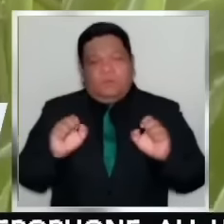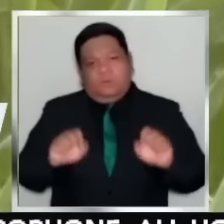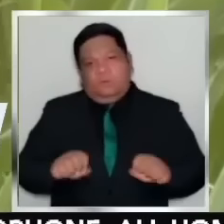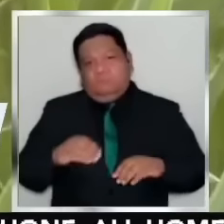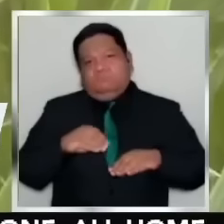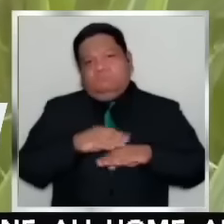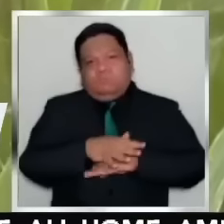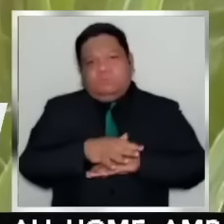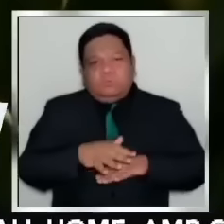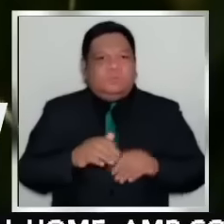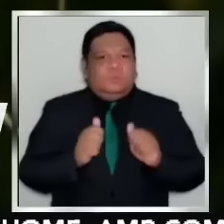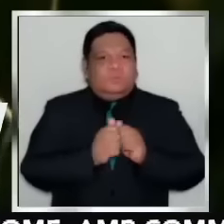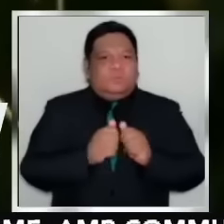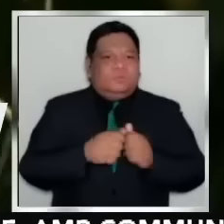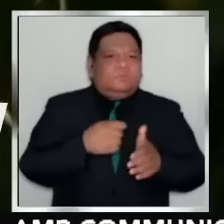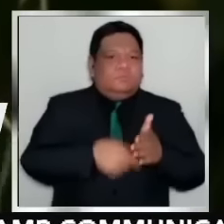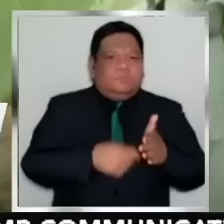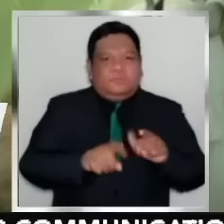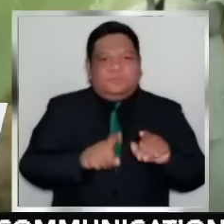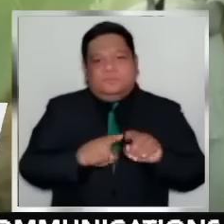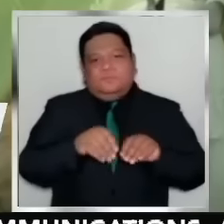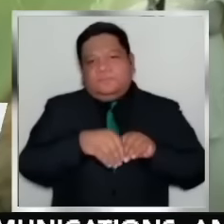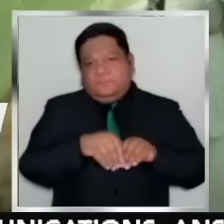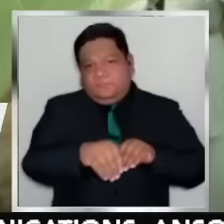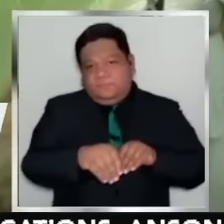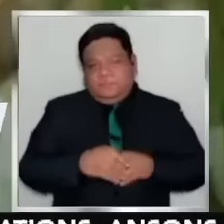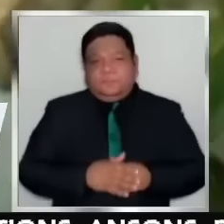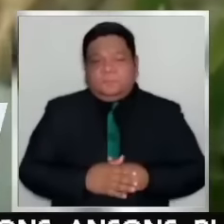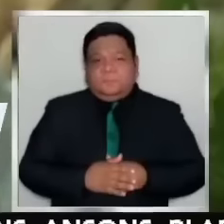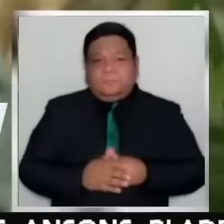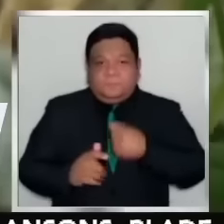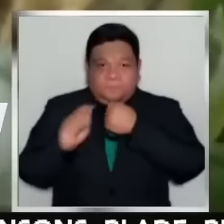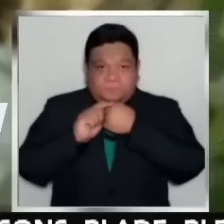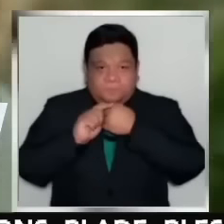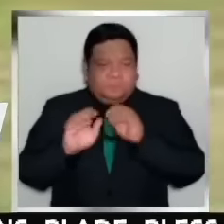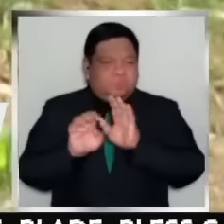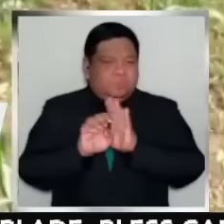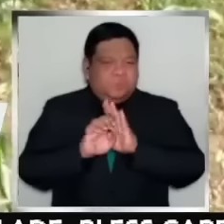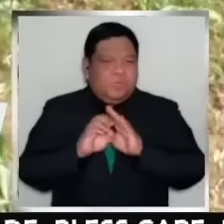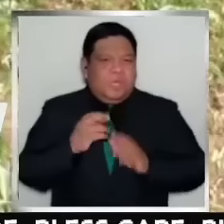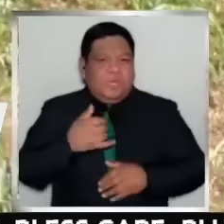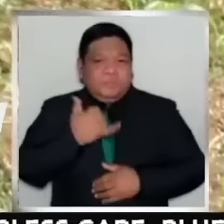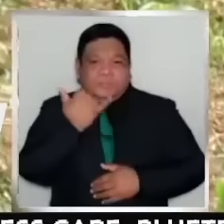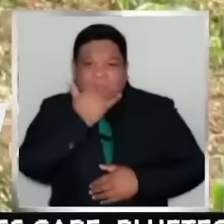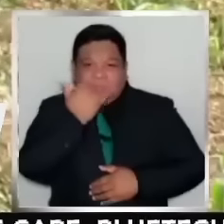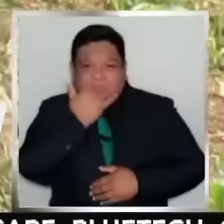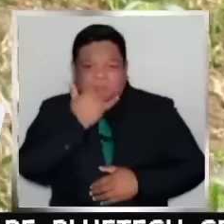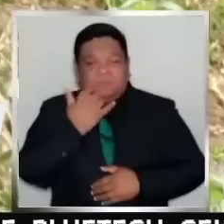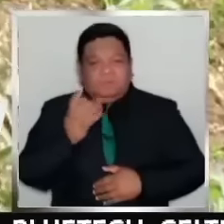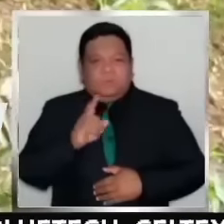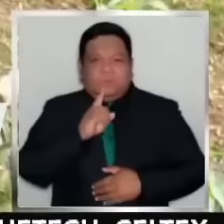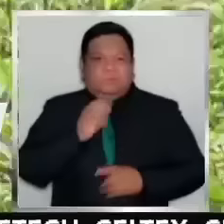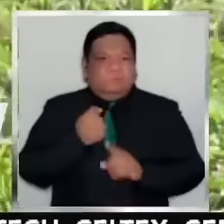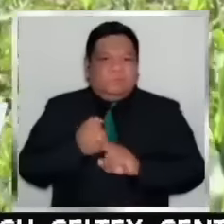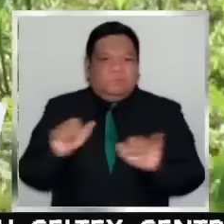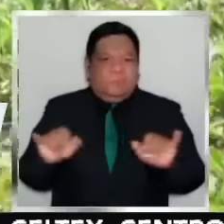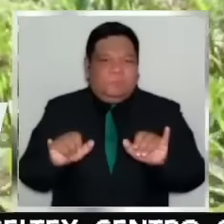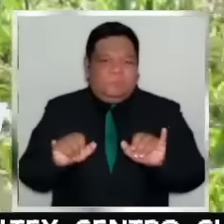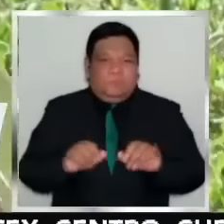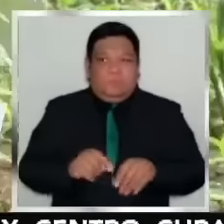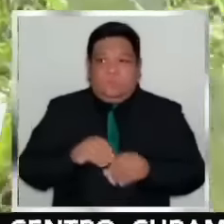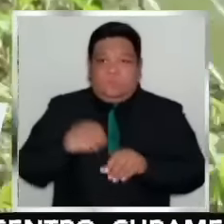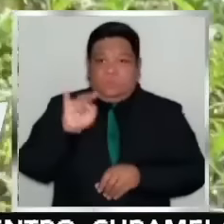Ang mais din halimbawa, may nakikitang paggalaw ng presyo at apektado rin ng mainit na panahon. Sa Sarat, Ilocos Norte, dumadaing ang mga